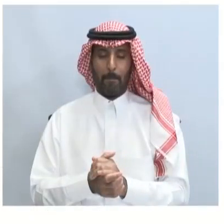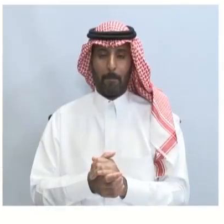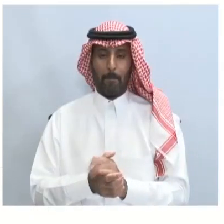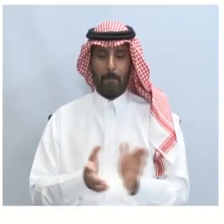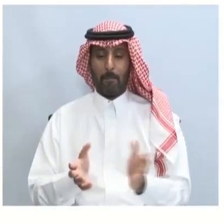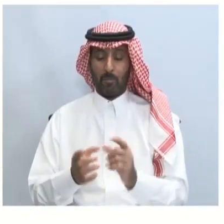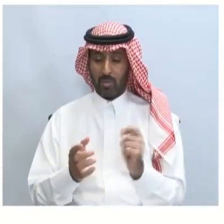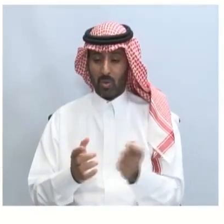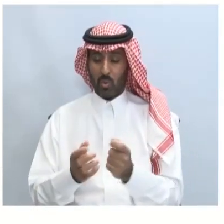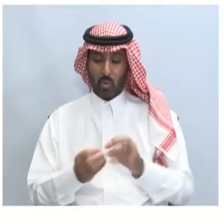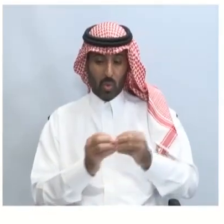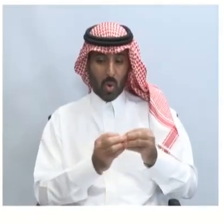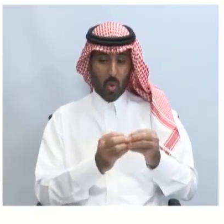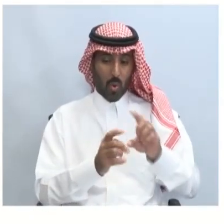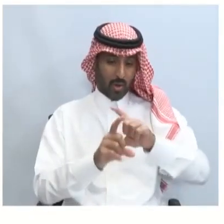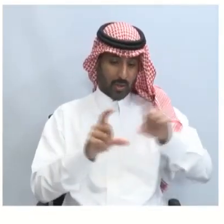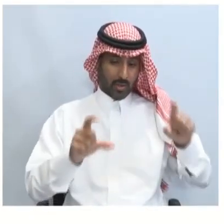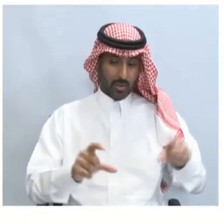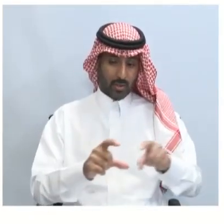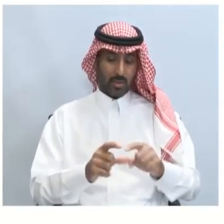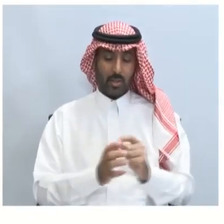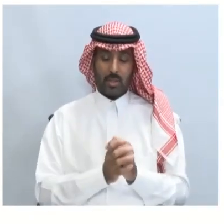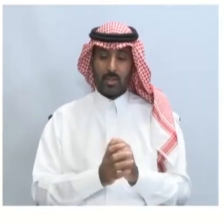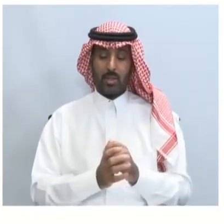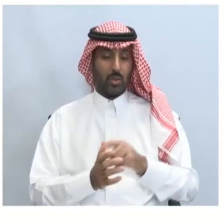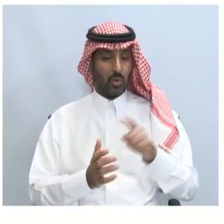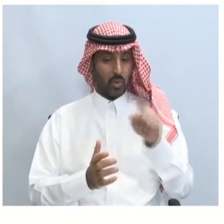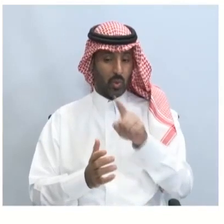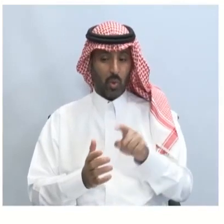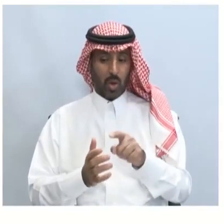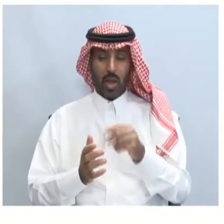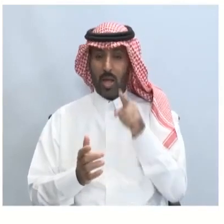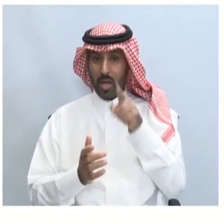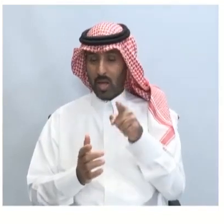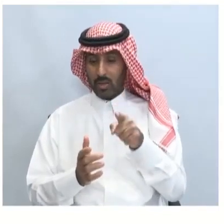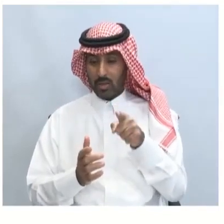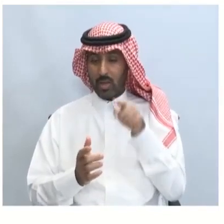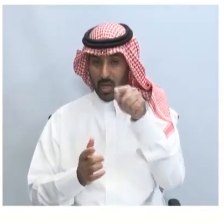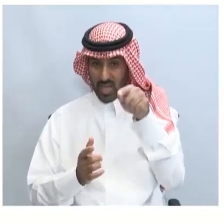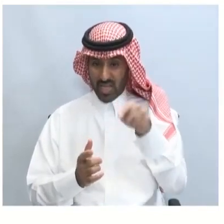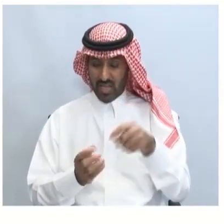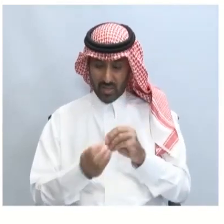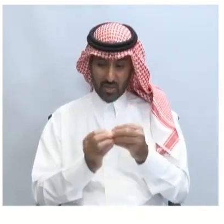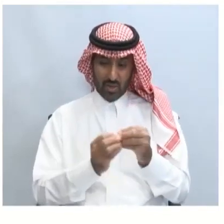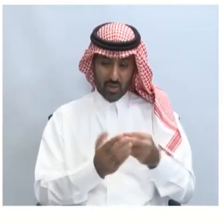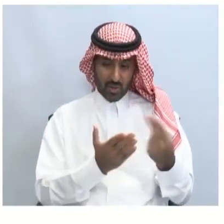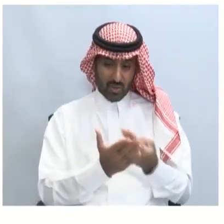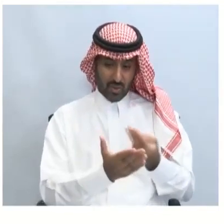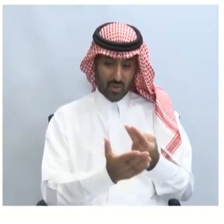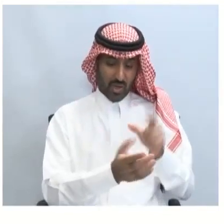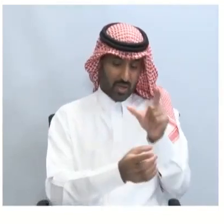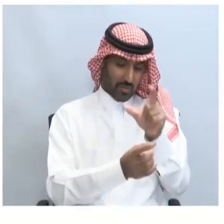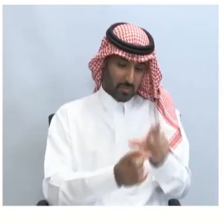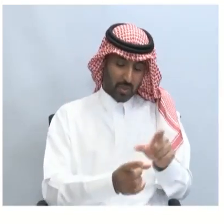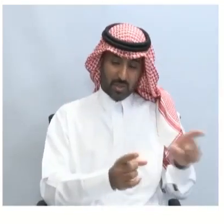استخدمها الان عندكم هذا السؤال ساترككم للحظات لكي تلونوا لونوا